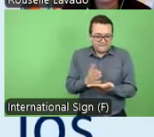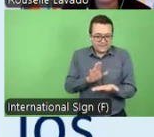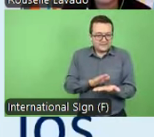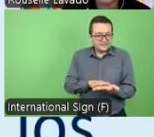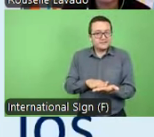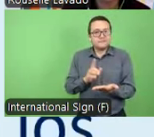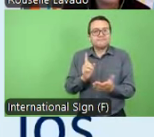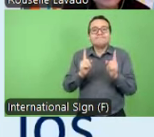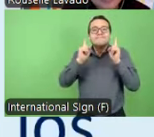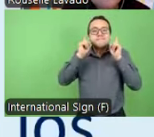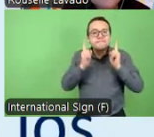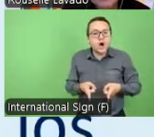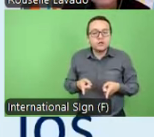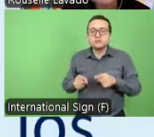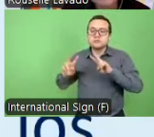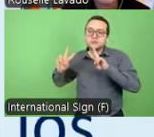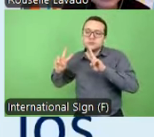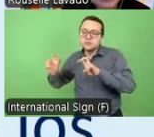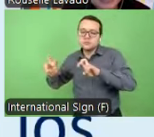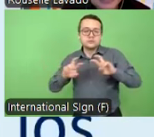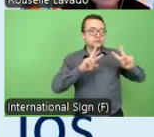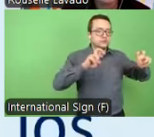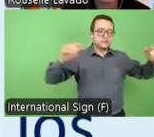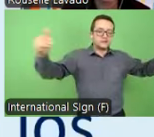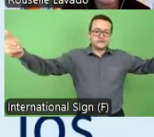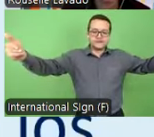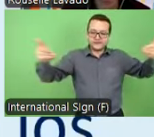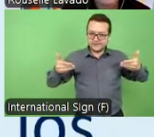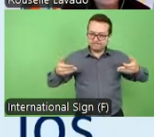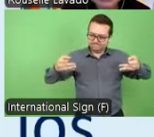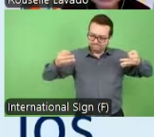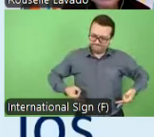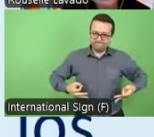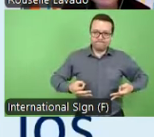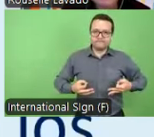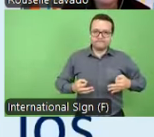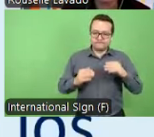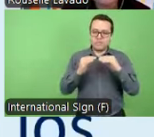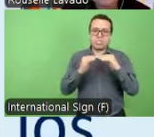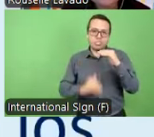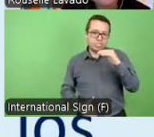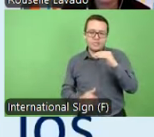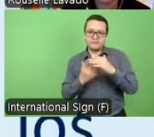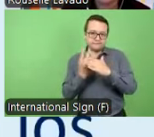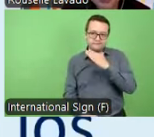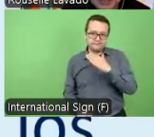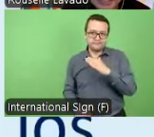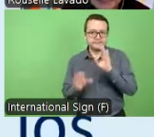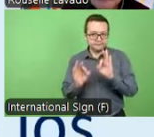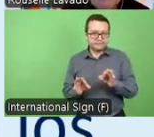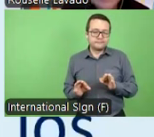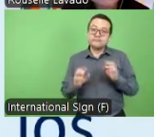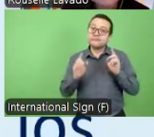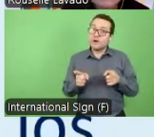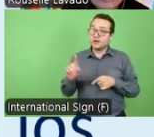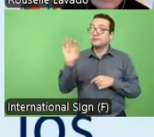données elle-même. Cela signifie qu'il faut combler le manque de données grâce à de meilleures enquêtes, à de normes cohérentes et